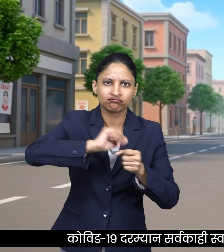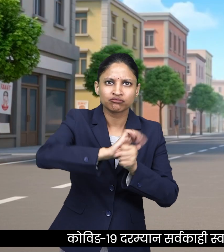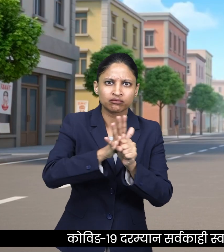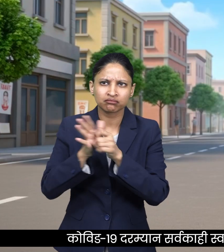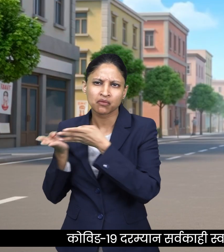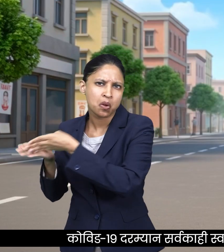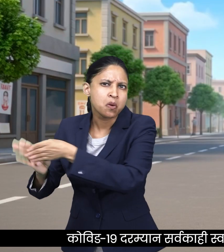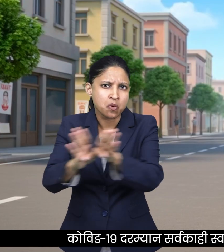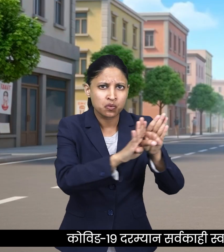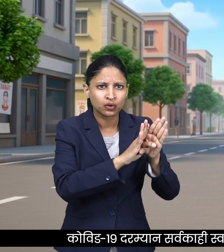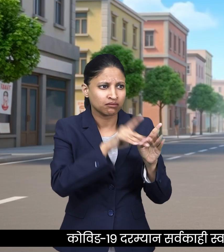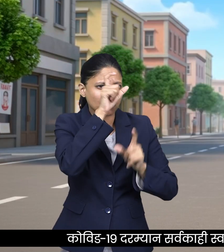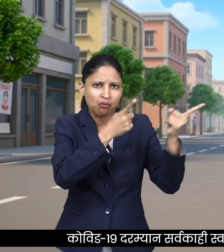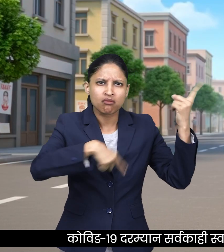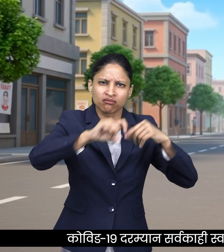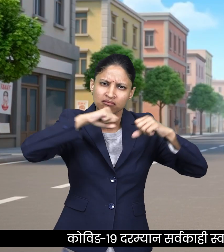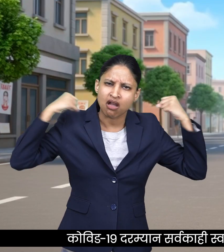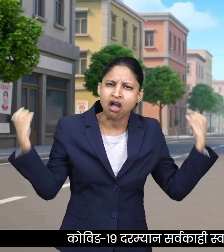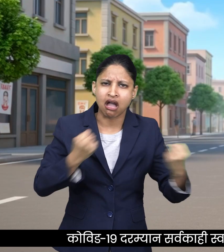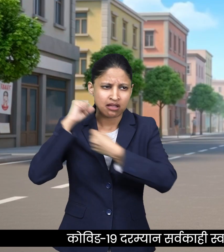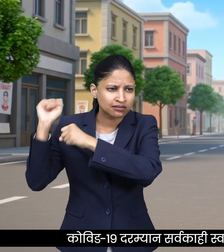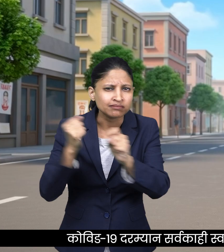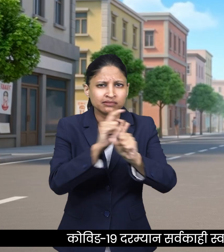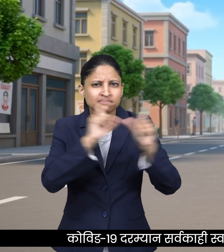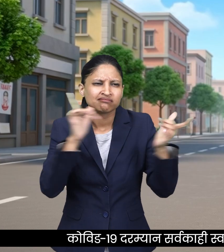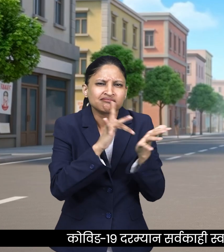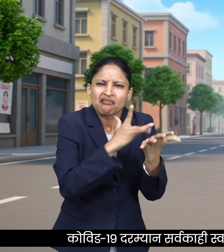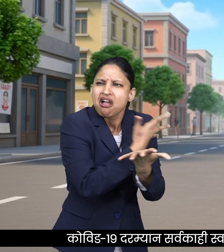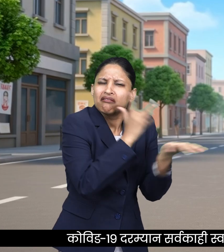कोविड-19 दरम्यान सर्व काही स्वच्छ ठेवण्यासाठी त्यांनी खूप मेहनत घेतली.